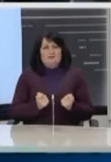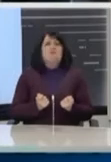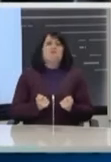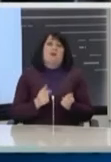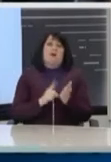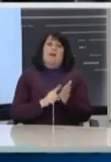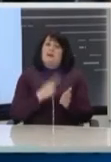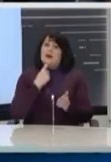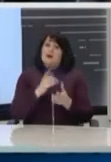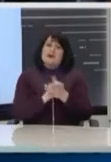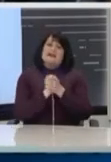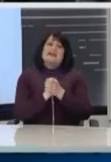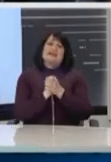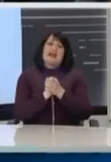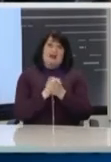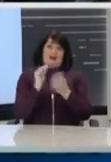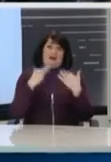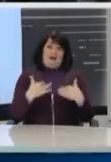πρέπει να συγχαρώ τη Βουλή των Ελλήνων,